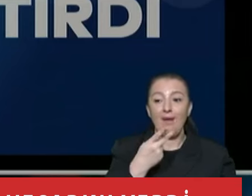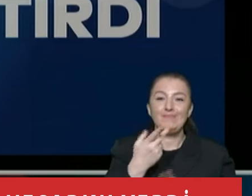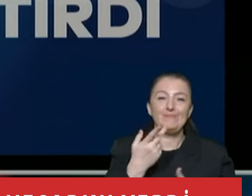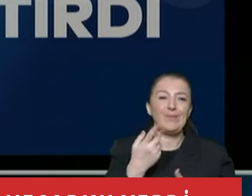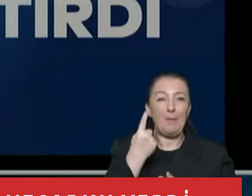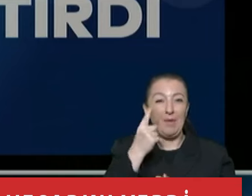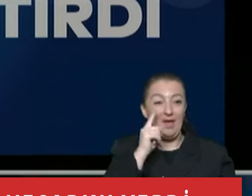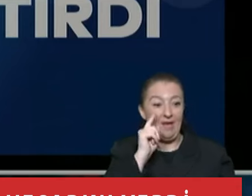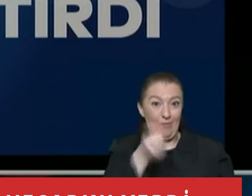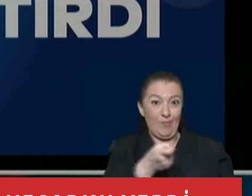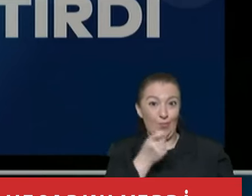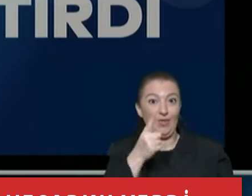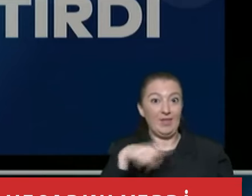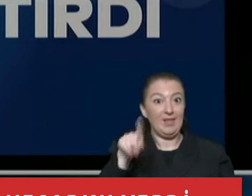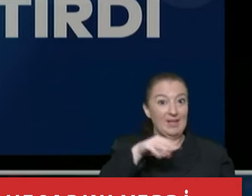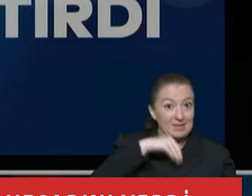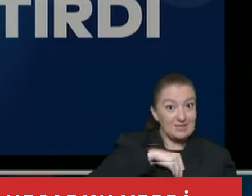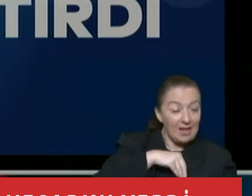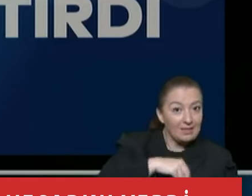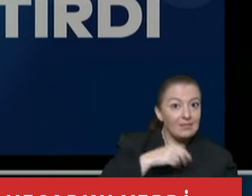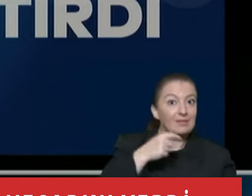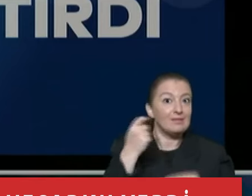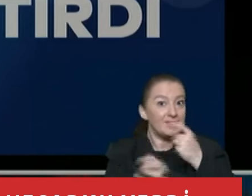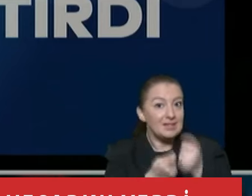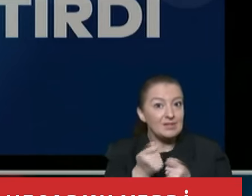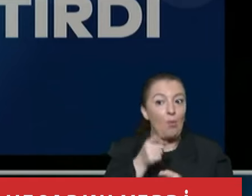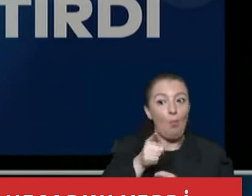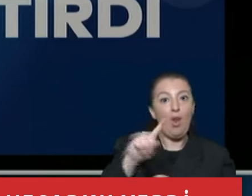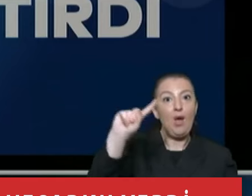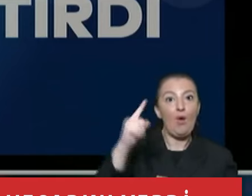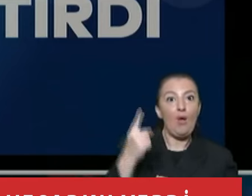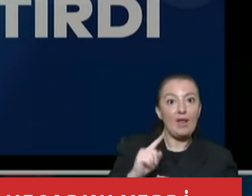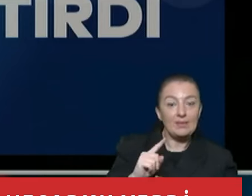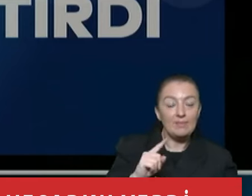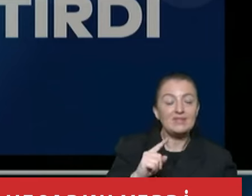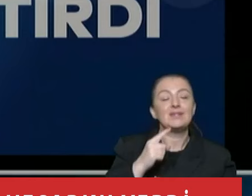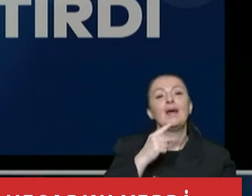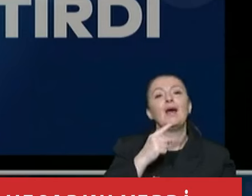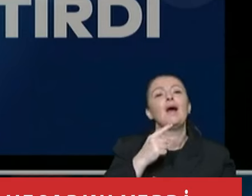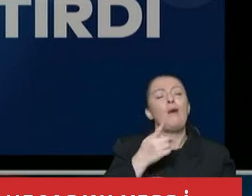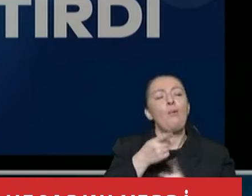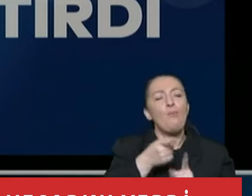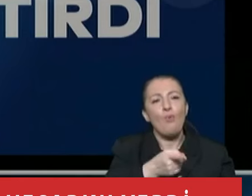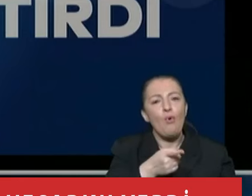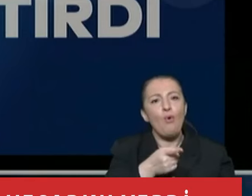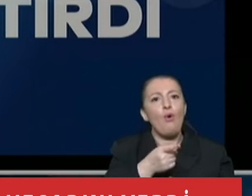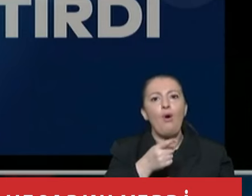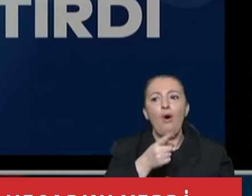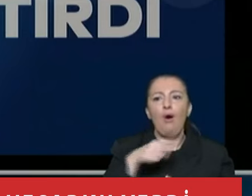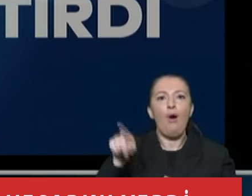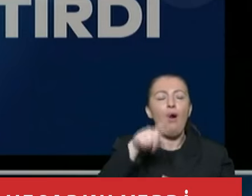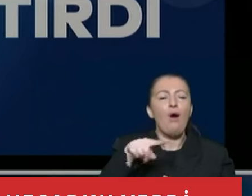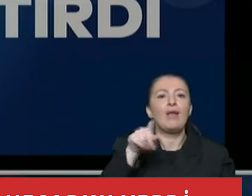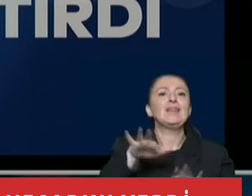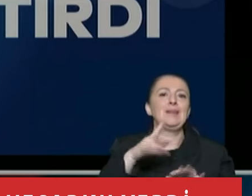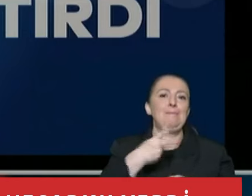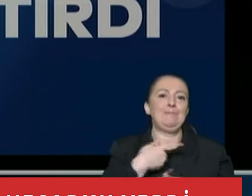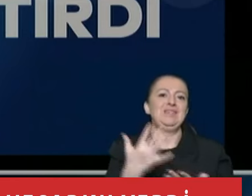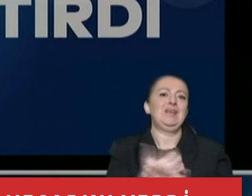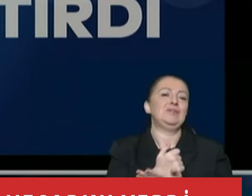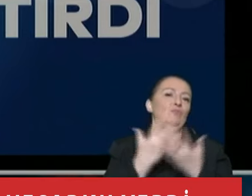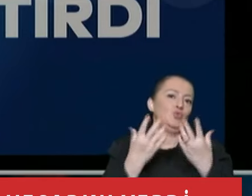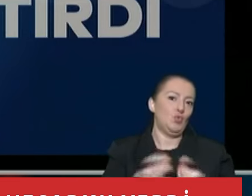çabalarının bu şekilde yönetilmesi ve yönlendirilmesi beklenilen sonucu vermemiştir Yeni